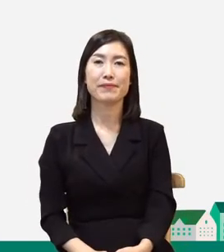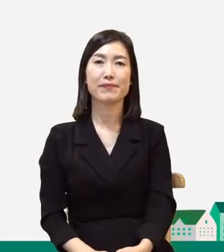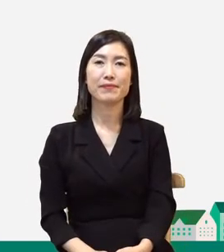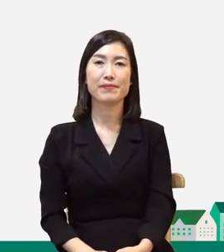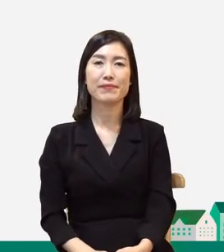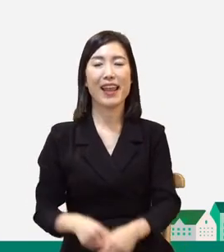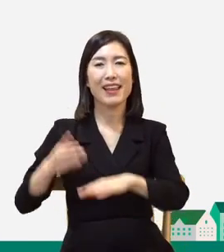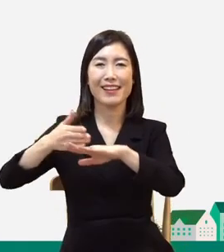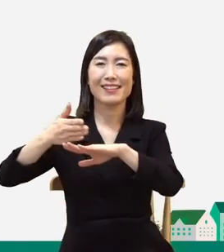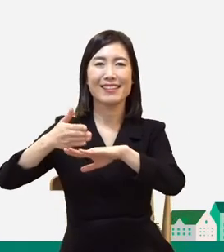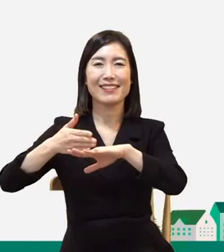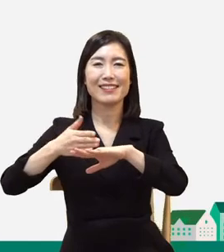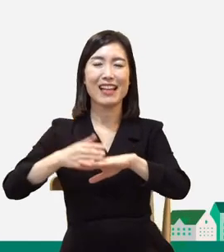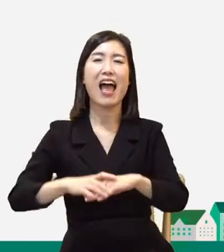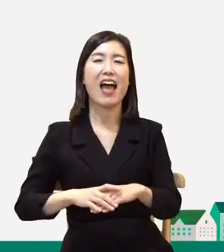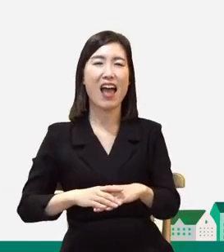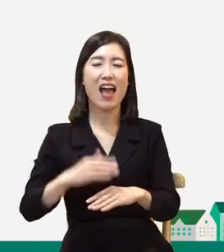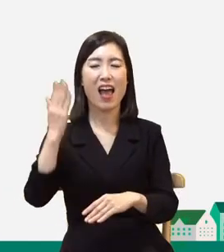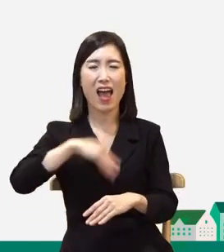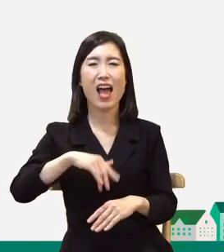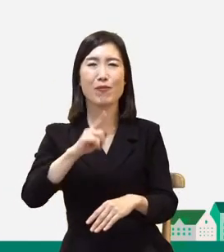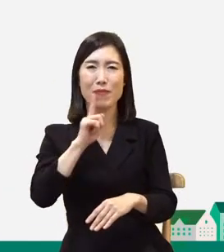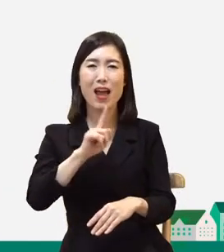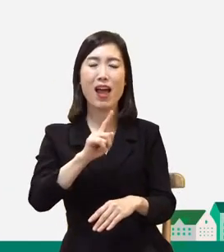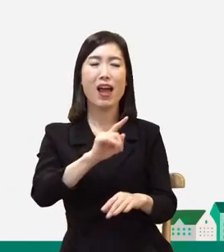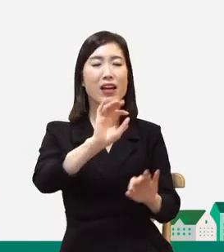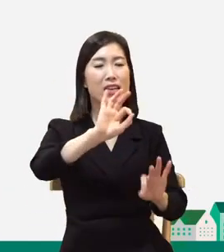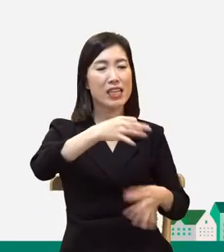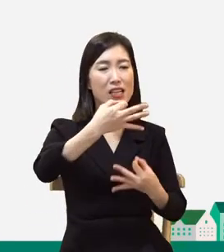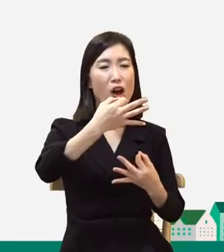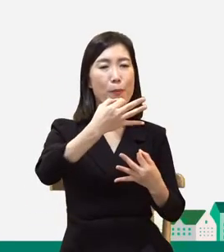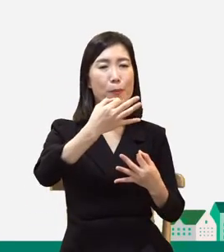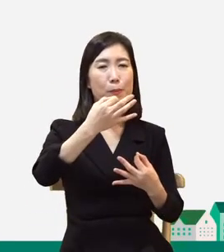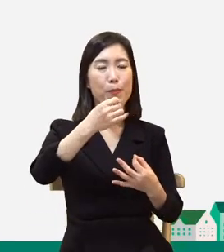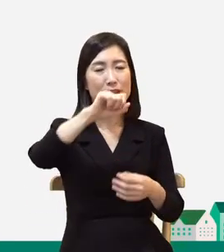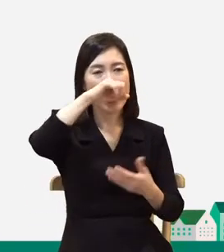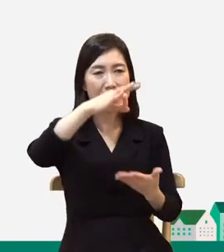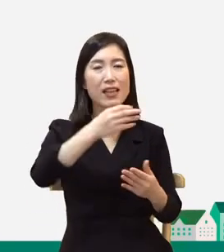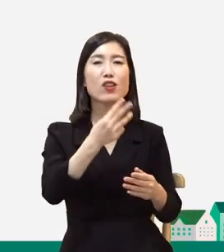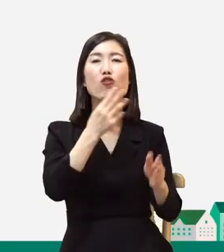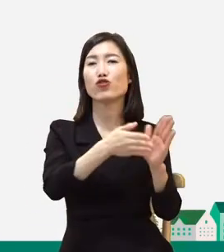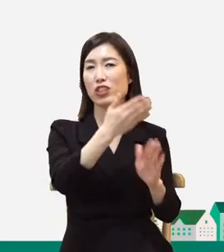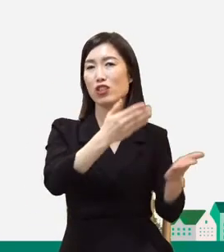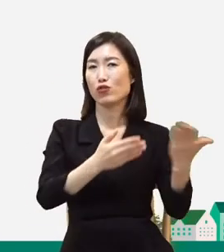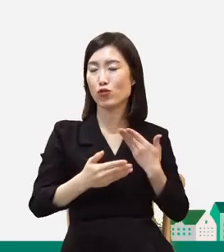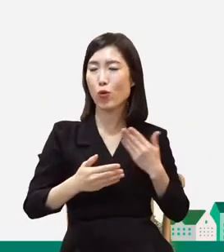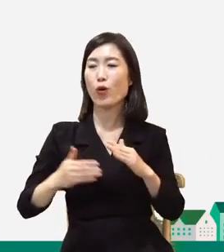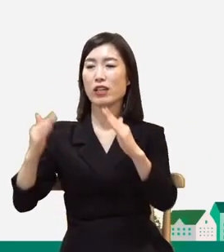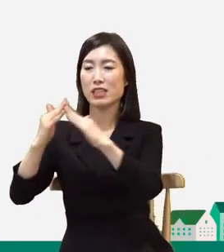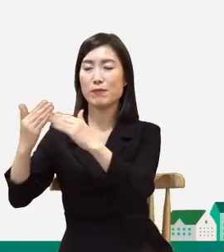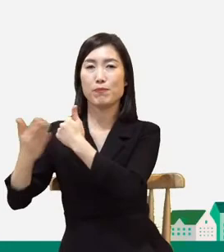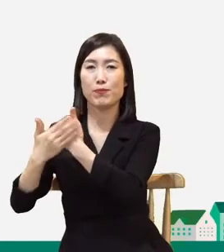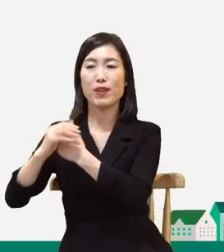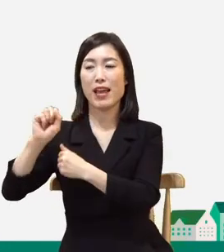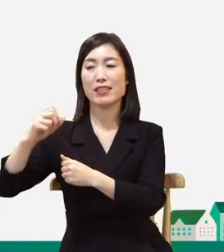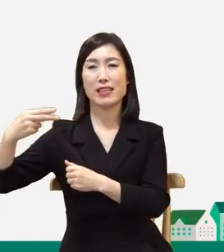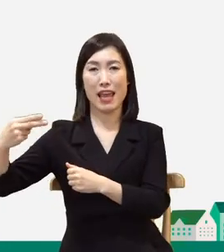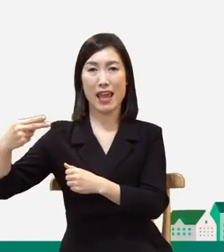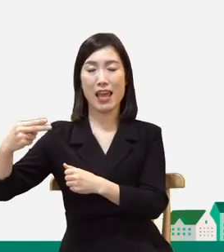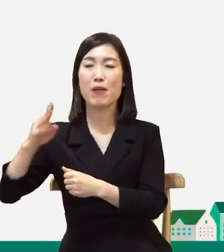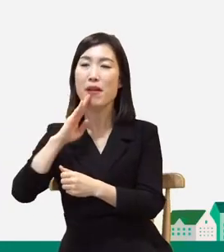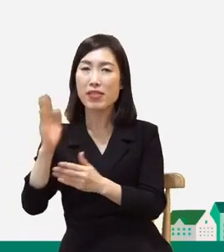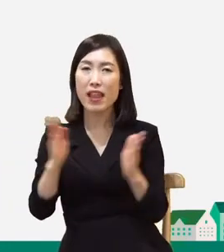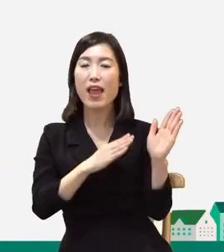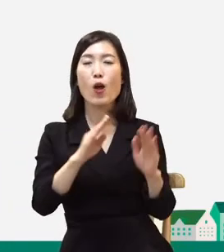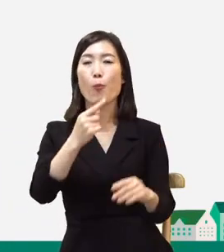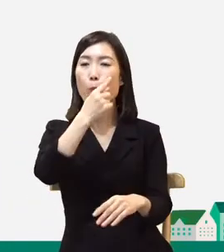네, 감사합니다. 그러니까 지금 말씀드린 인건비는 이제 서울시에서 나오는 거고 주택은 SH에서 나오지만은